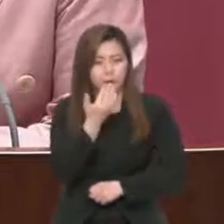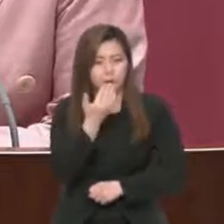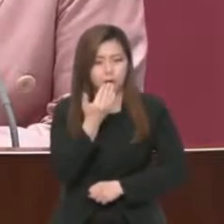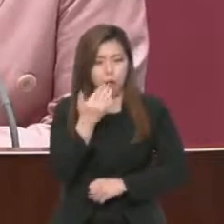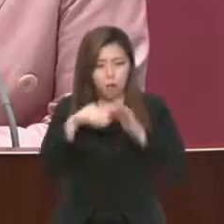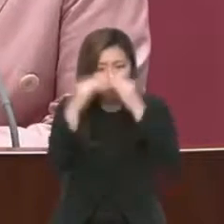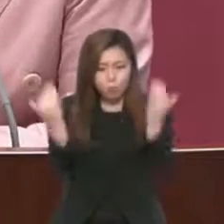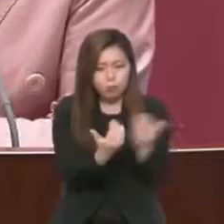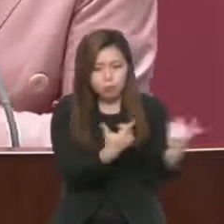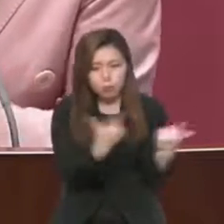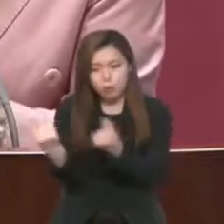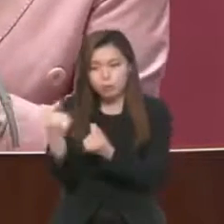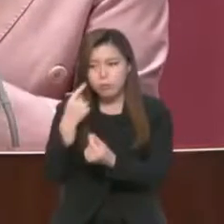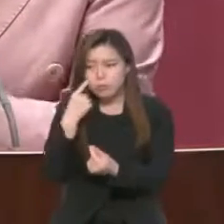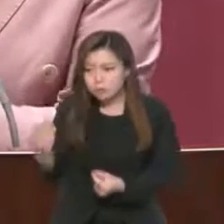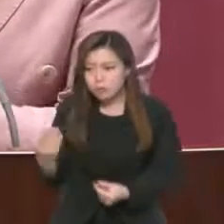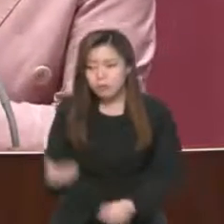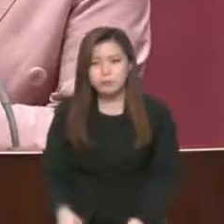있다고 생각하십니까?